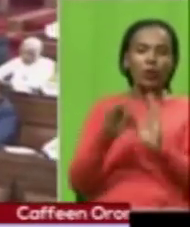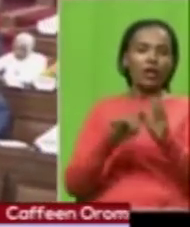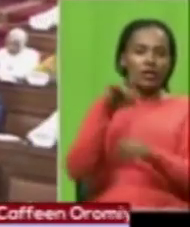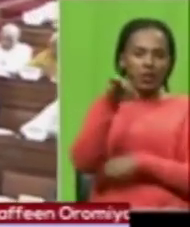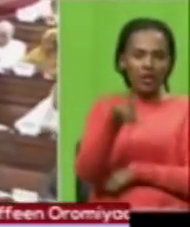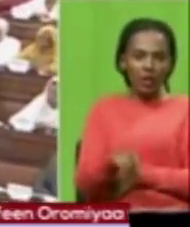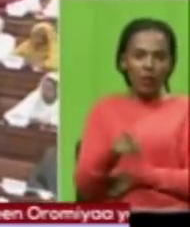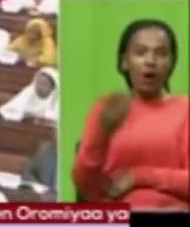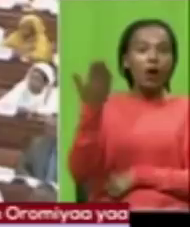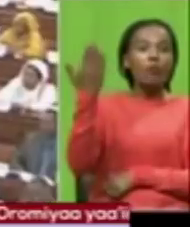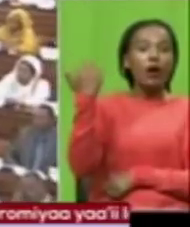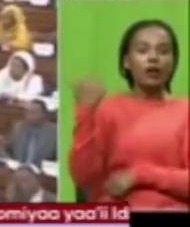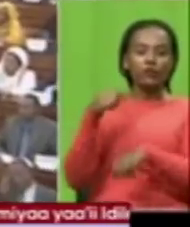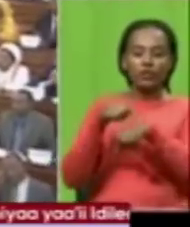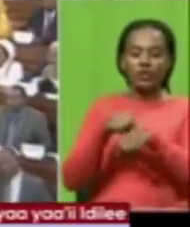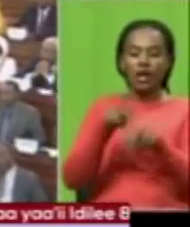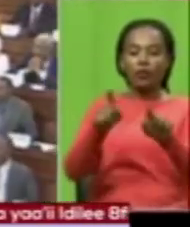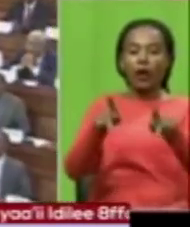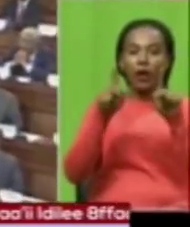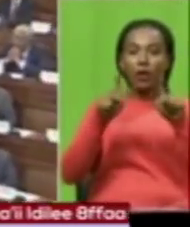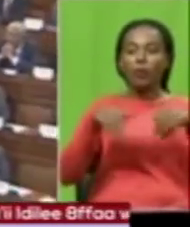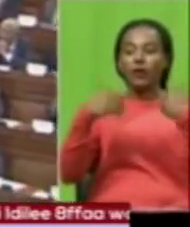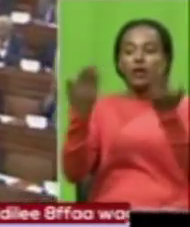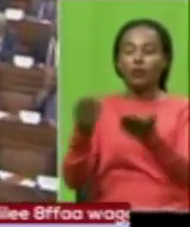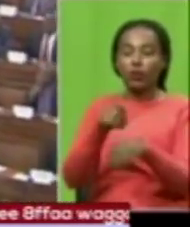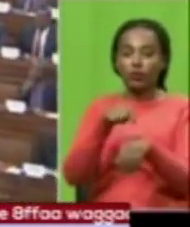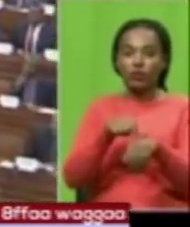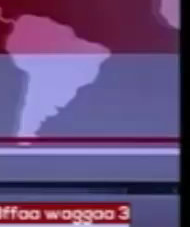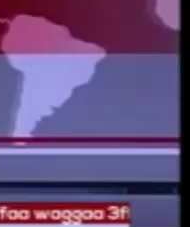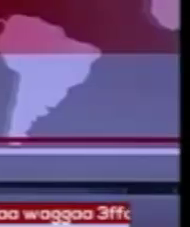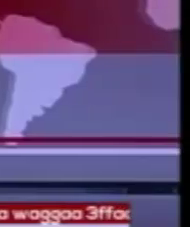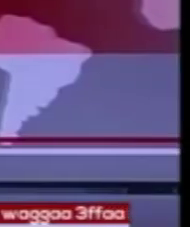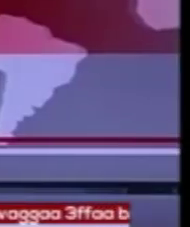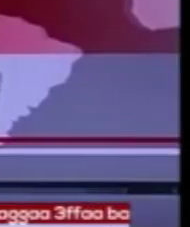2011 mana marichaaf dhihaate mirkaneesseera.